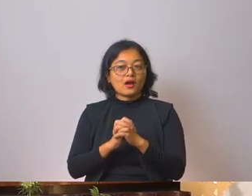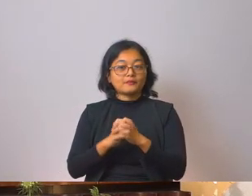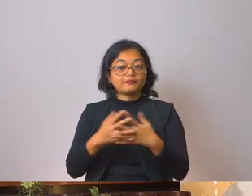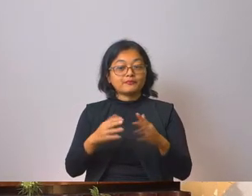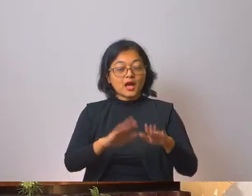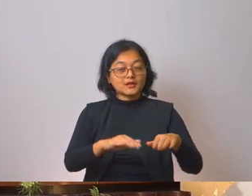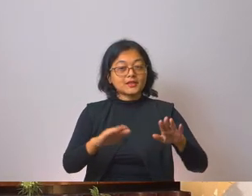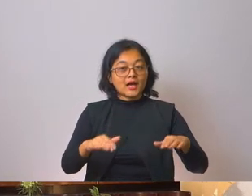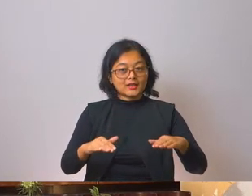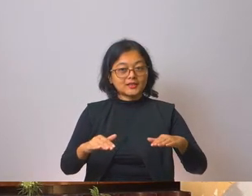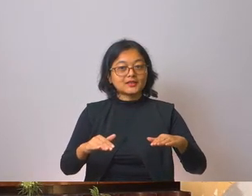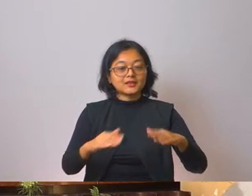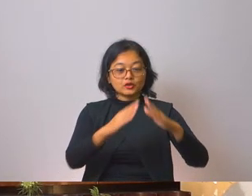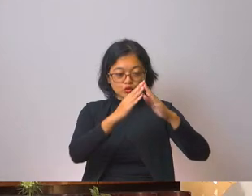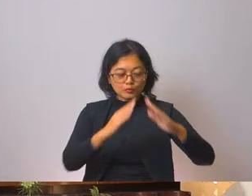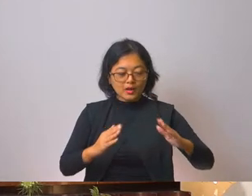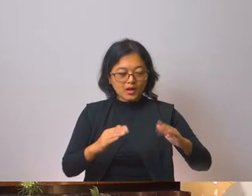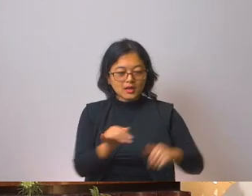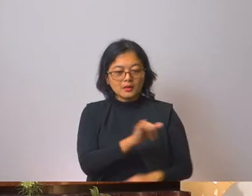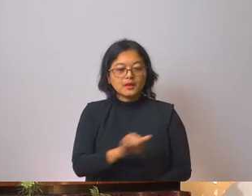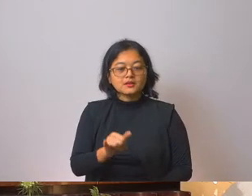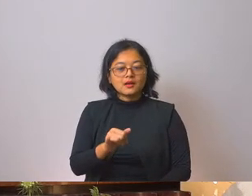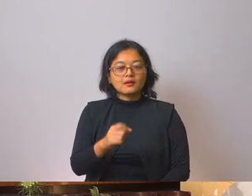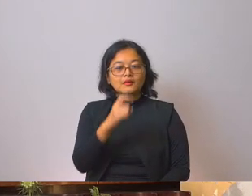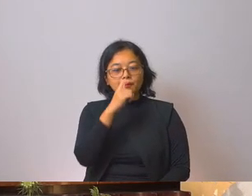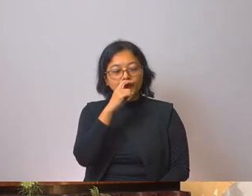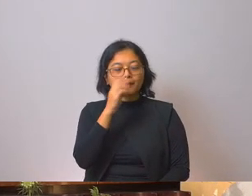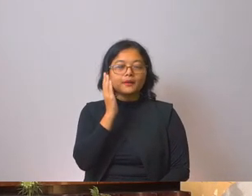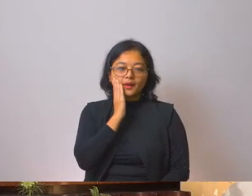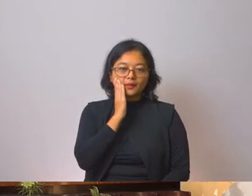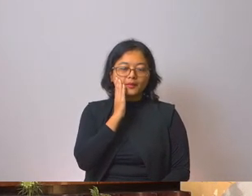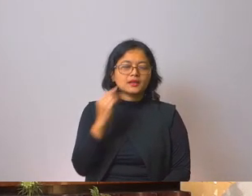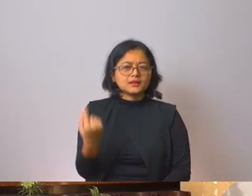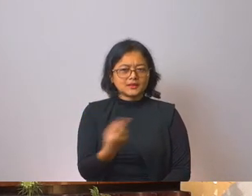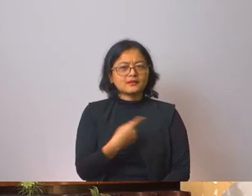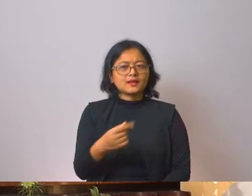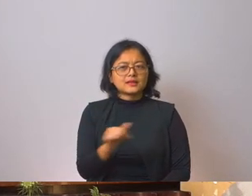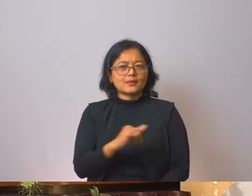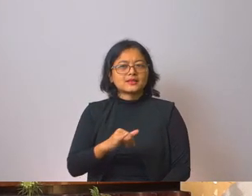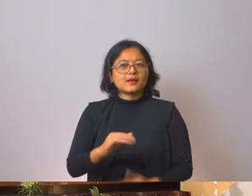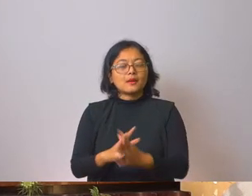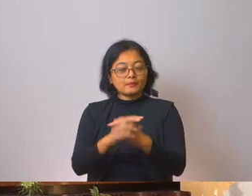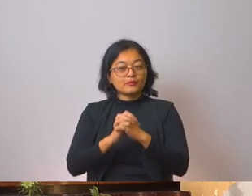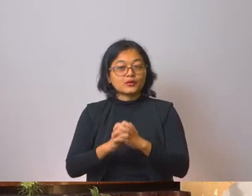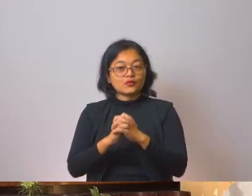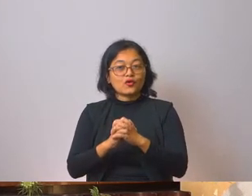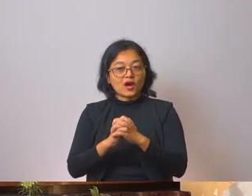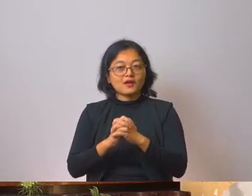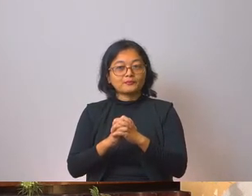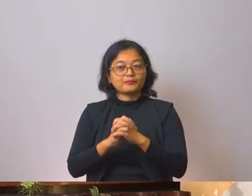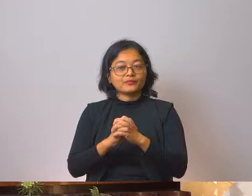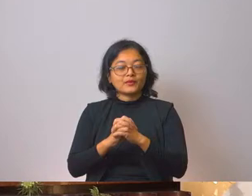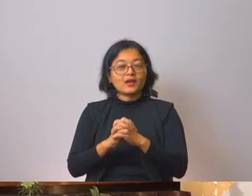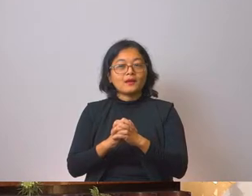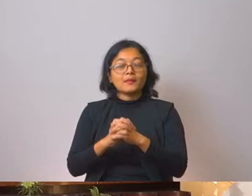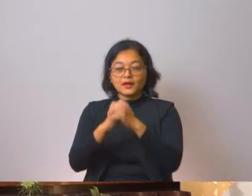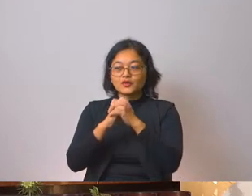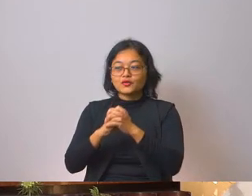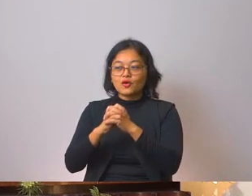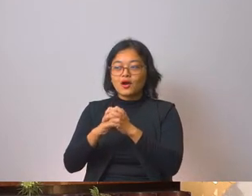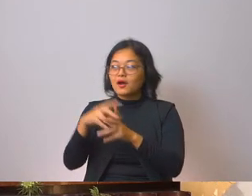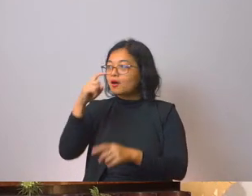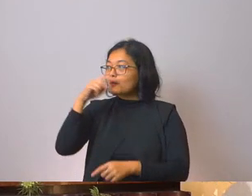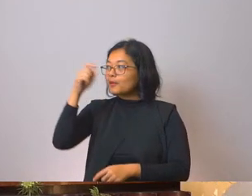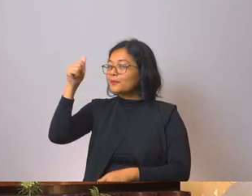bersama dengan Papa, Mama dan juga yang ada di sini, kita akan naikkan doa syafaat dengan doa Bapa kami. Mari